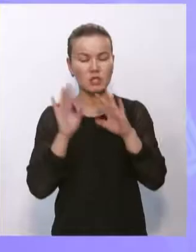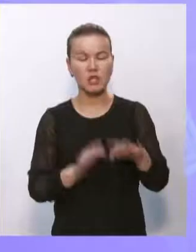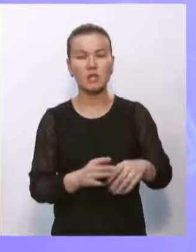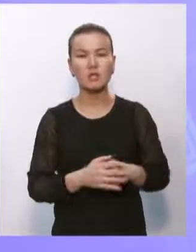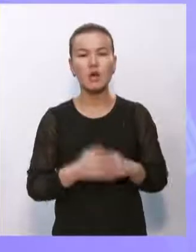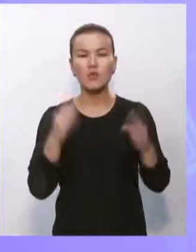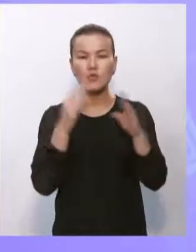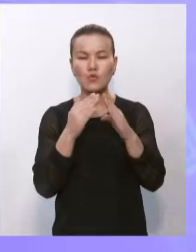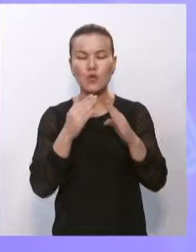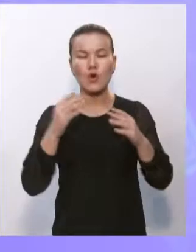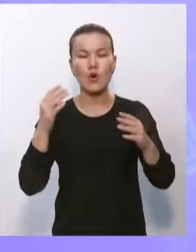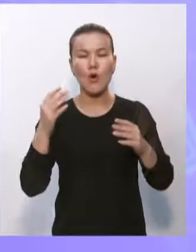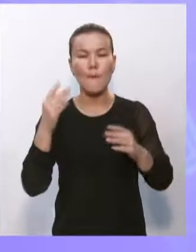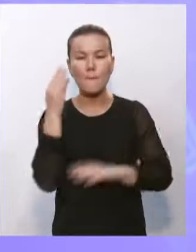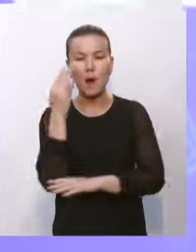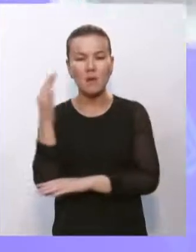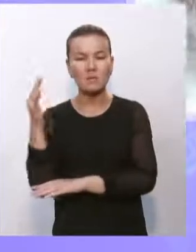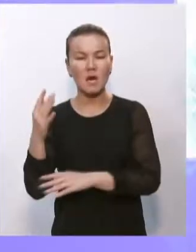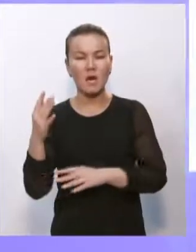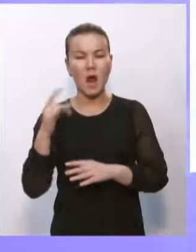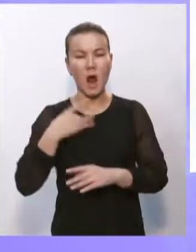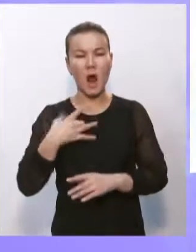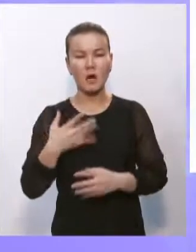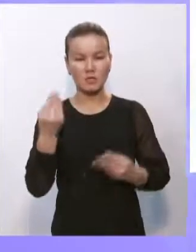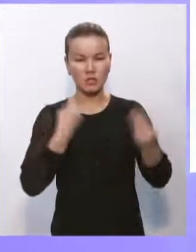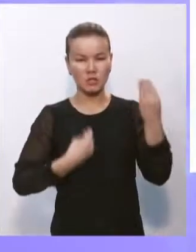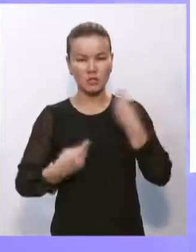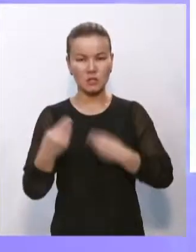Үйлөр, бактар ак кийинет.